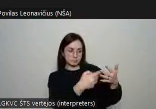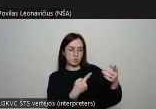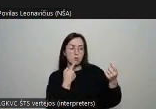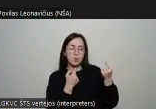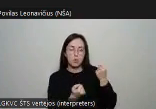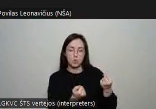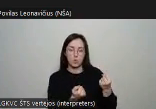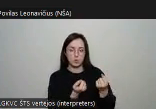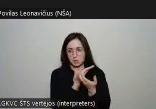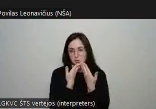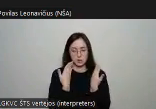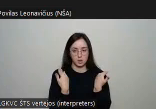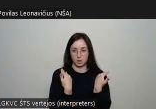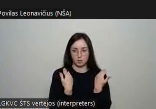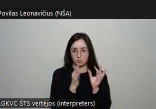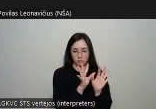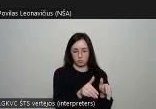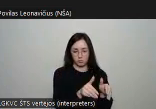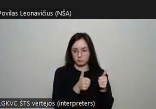Ok.